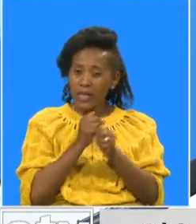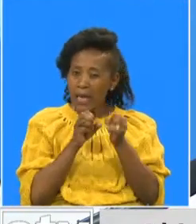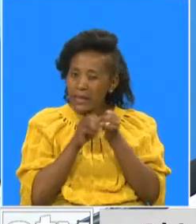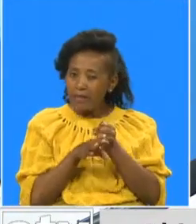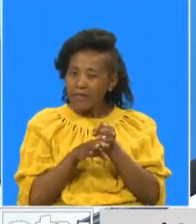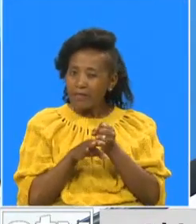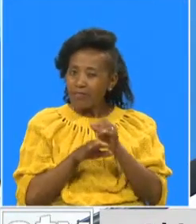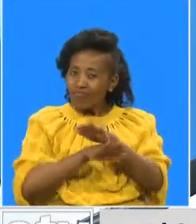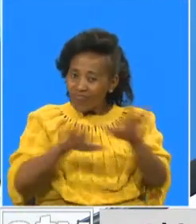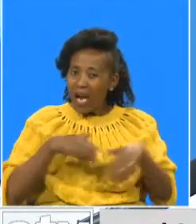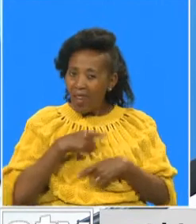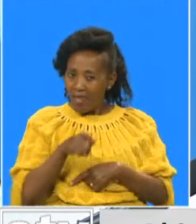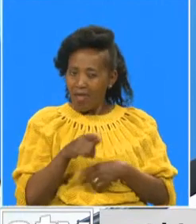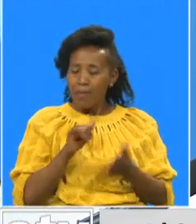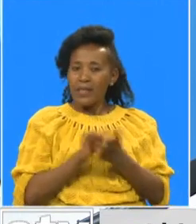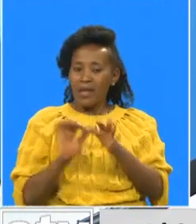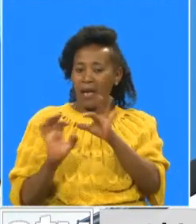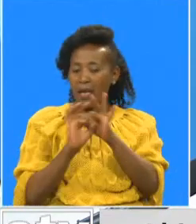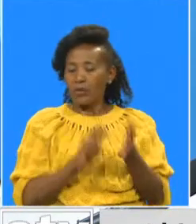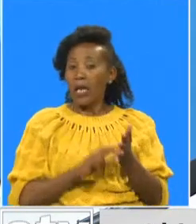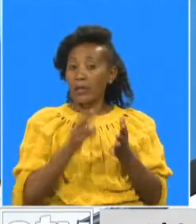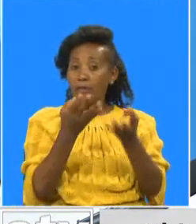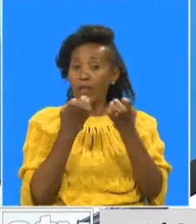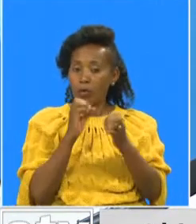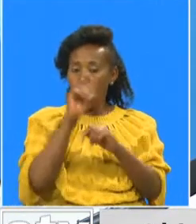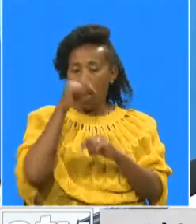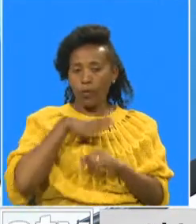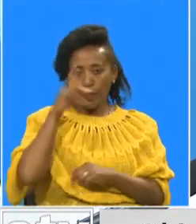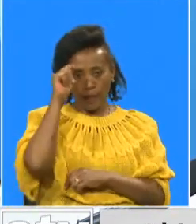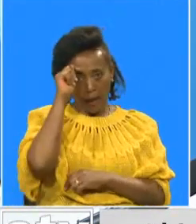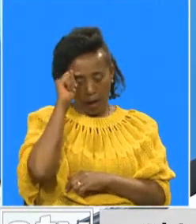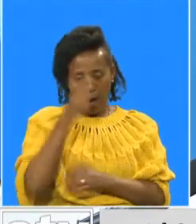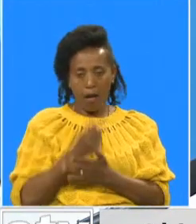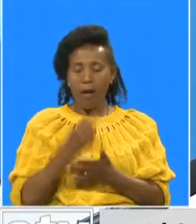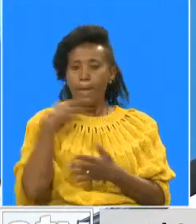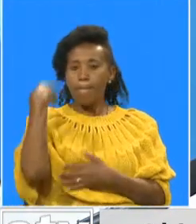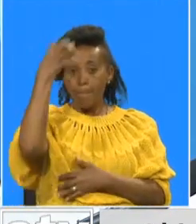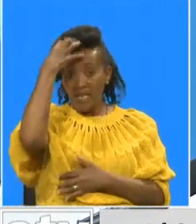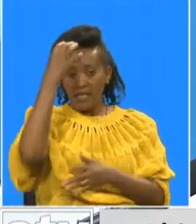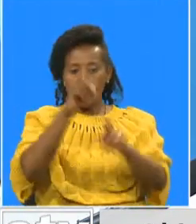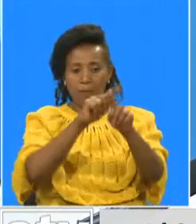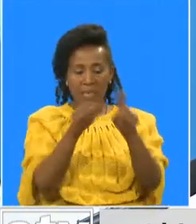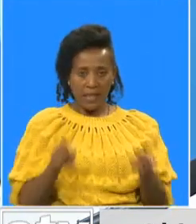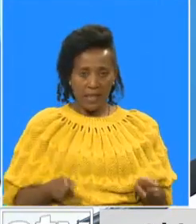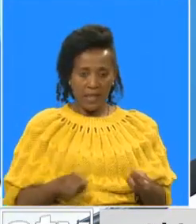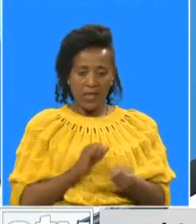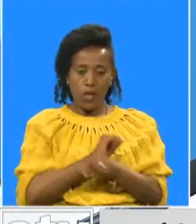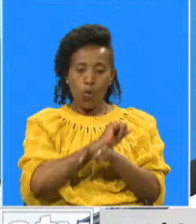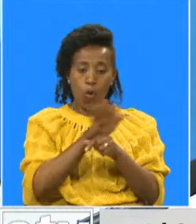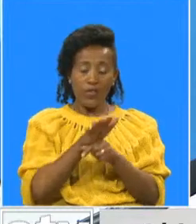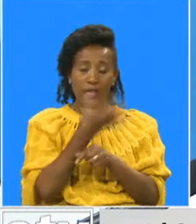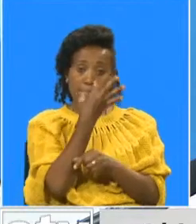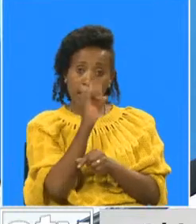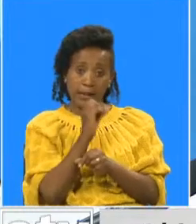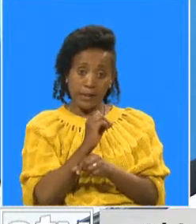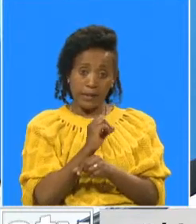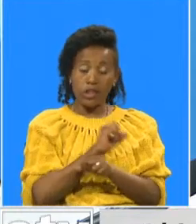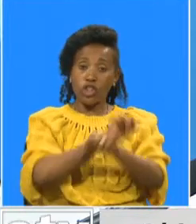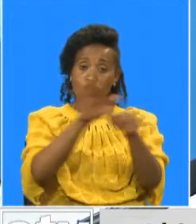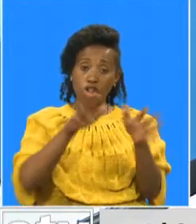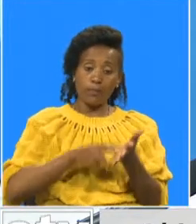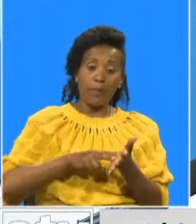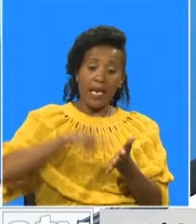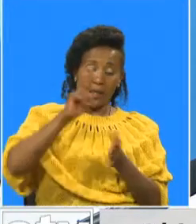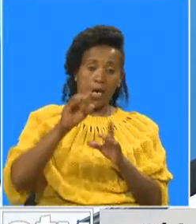ዘርግታችኋል። አሁን ላይ ከዚሁ ጋር አያይዘውም እንዲያነሱልኝ የሚፈልገው አቶ ተካ መንግስት በተለይም የኮቪድ-19 ስርጭት መነሻ